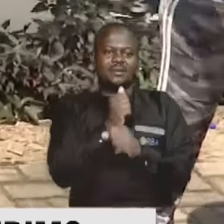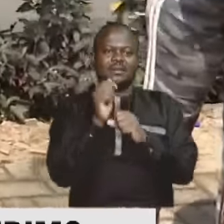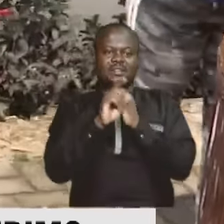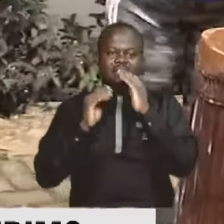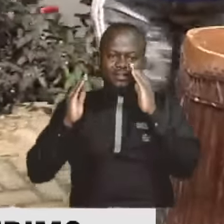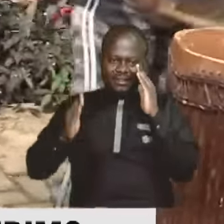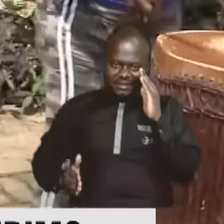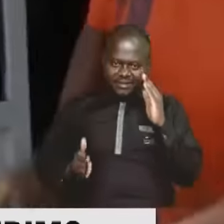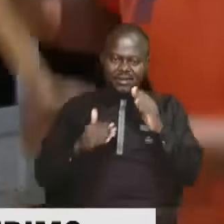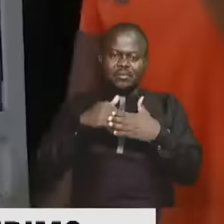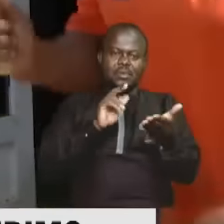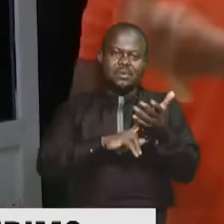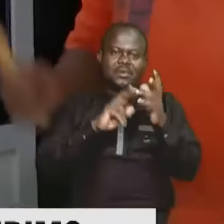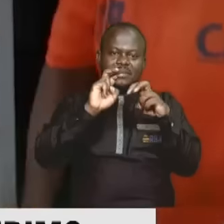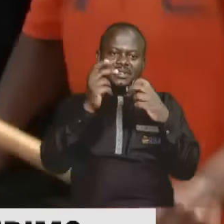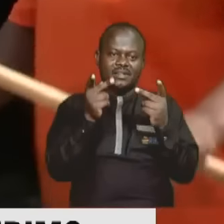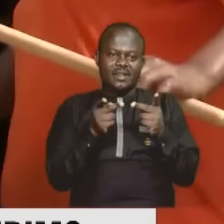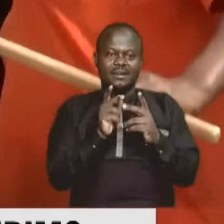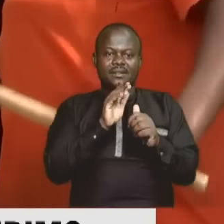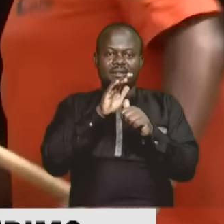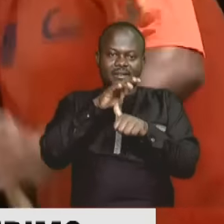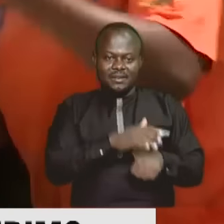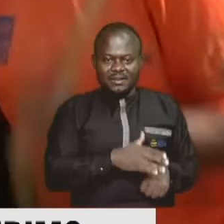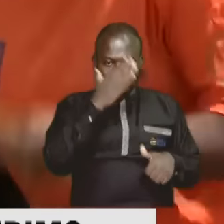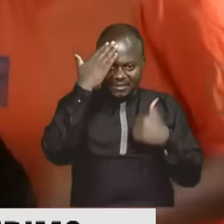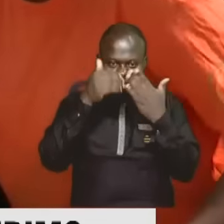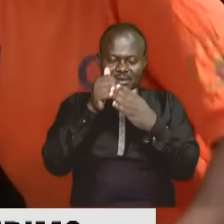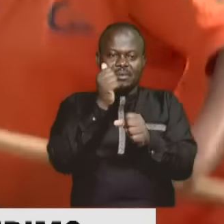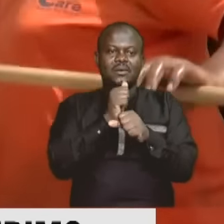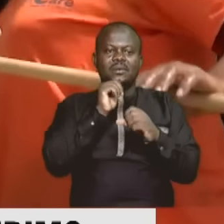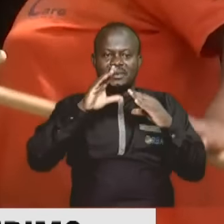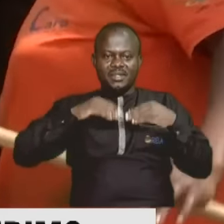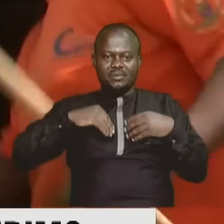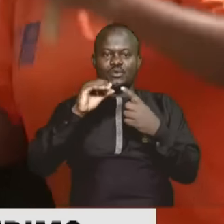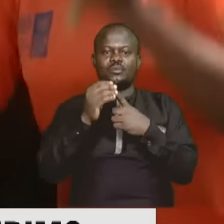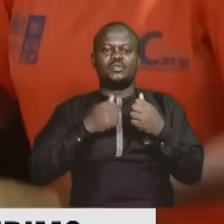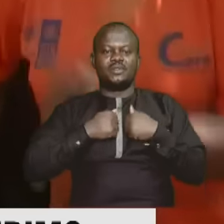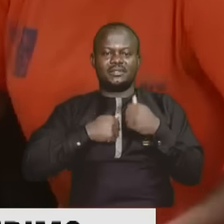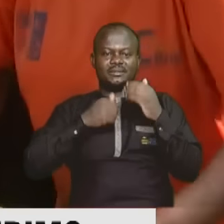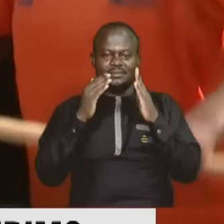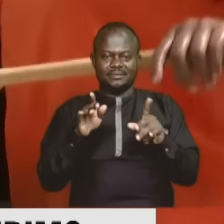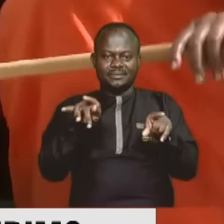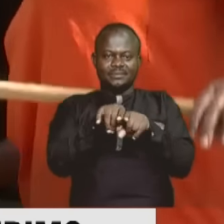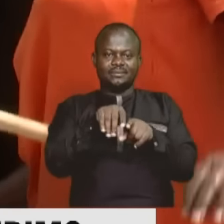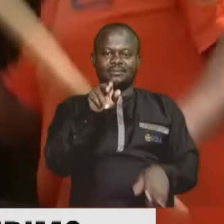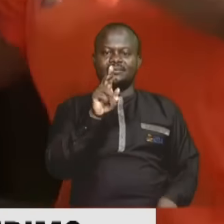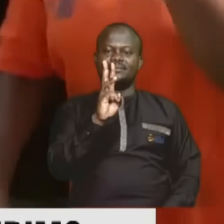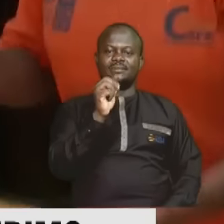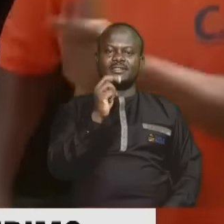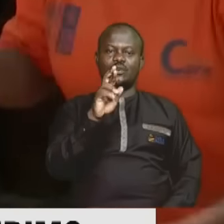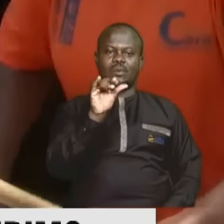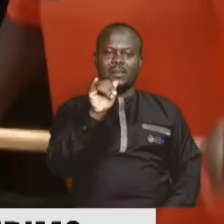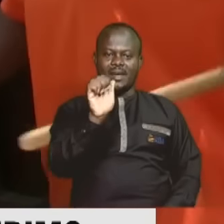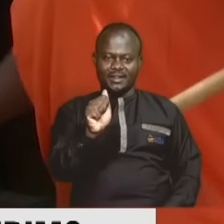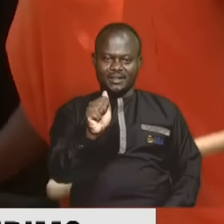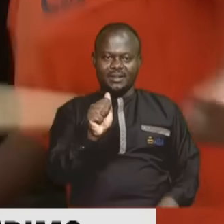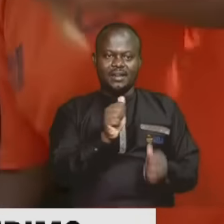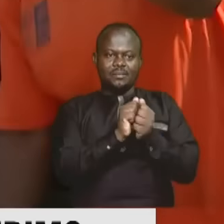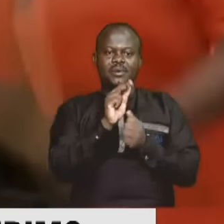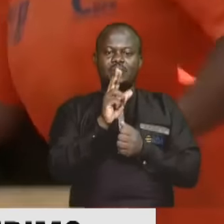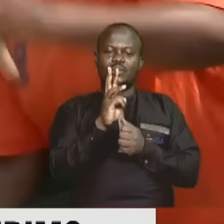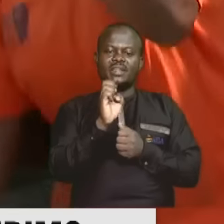bahamya ko nabo hari aho bahezwa kubera ko ngo bakora ibitemewe n'umuco nyarwanda. nkuko uwa Maria Clementine na Uwizerwa Marie